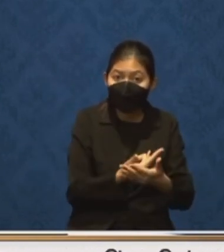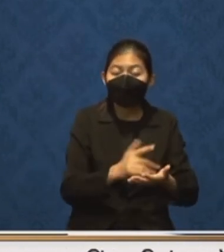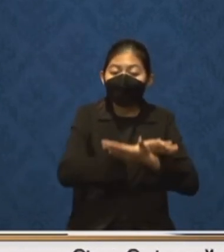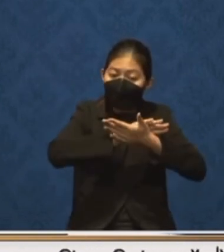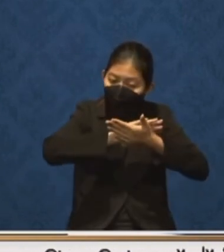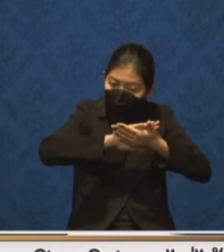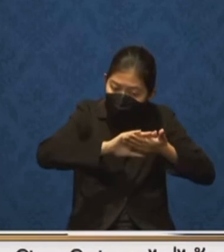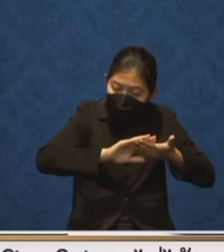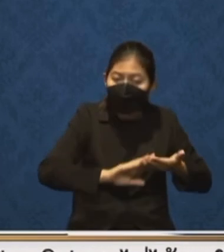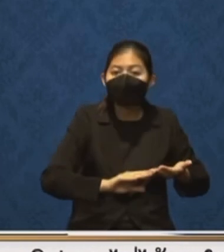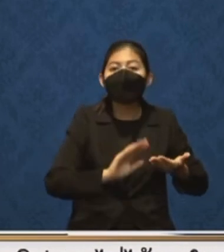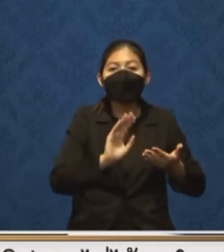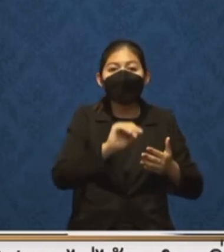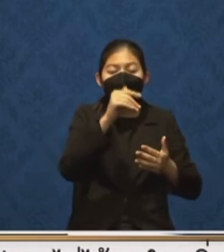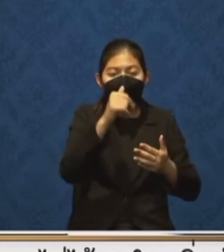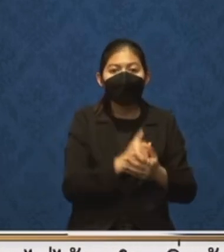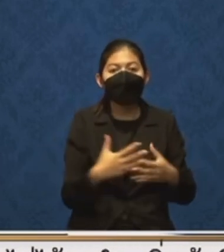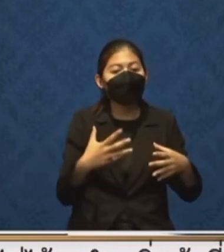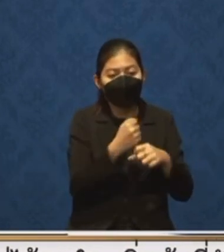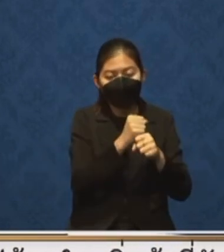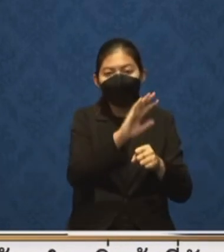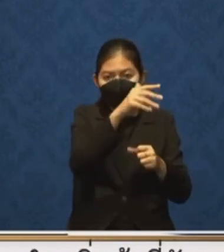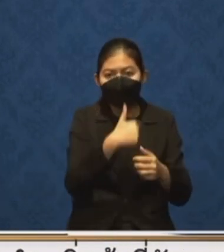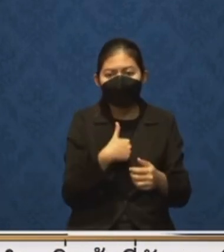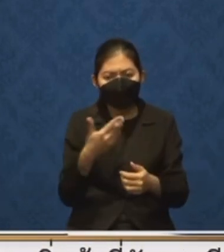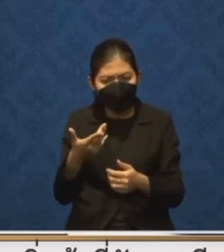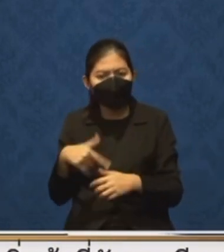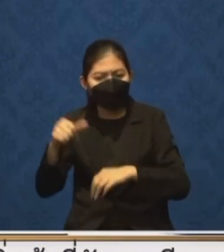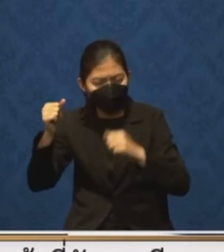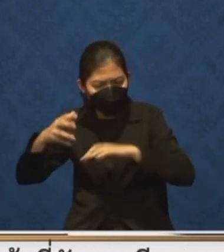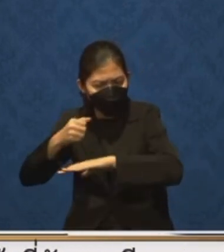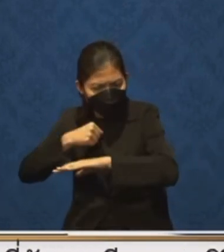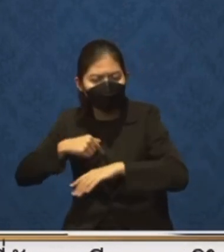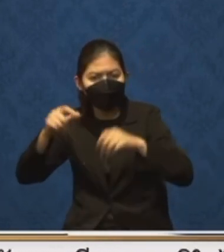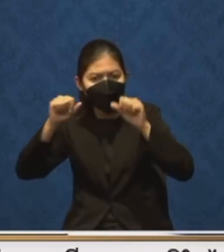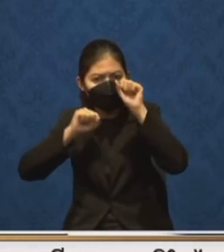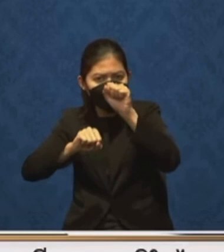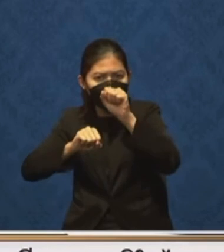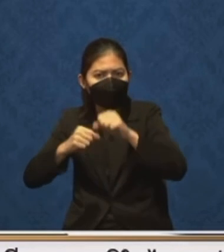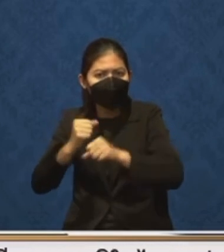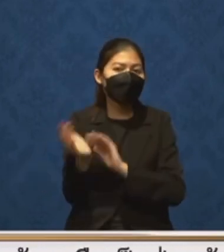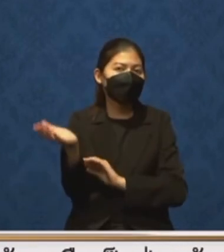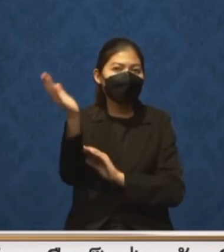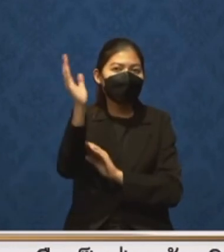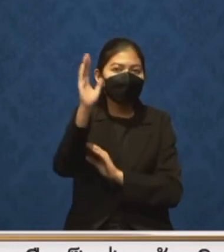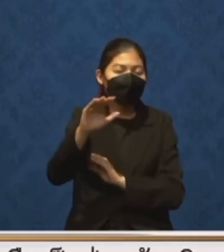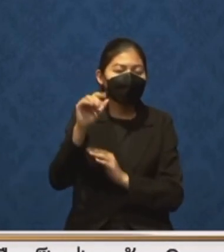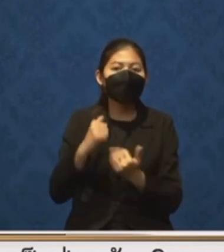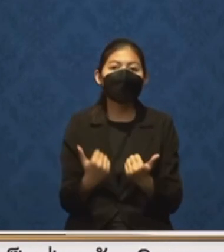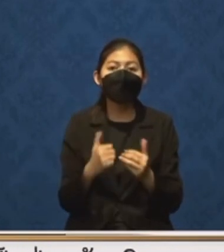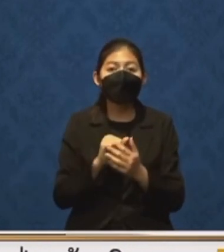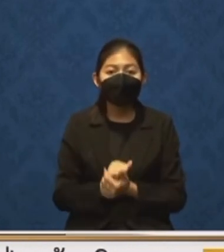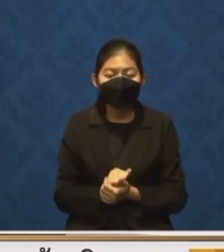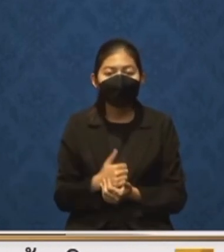gözเชอกมาทสามาถทำได้ ทำไมไมทำ ขอด ambassadorขบคครัดีฉันเห็น